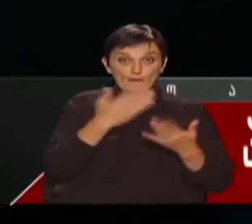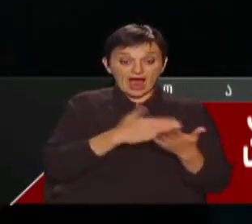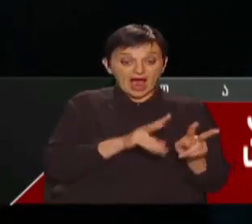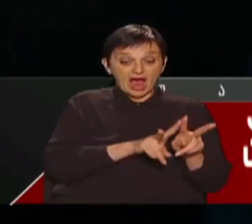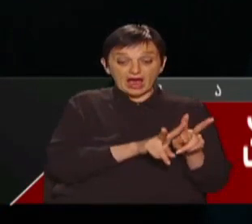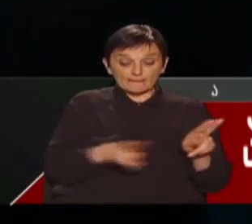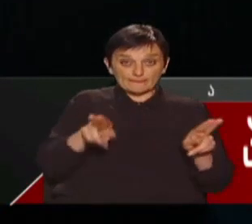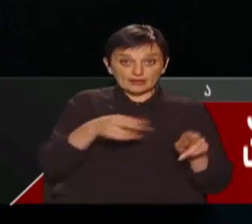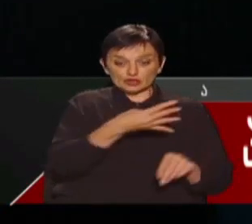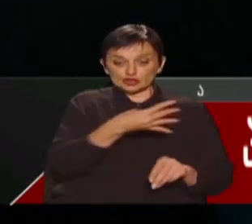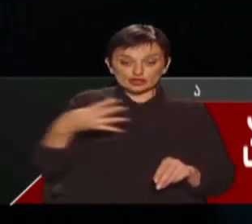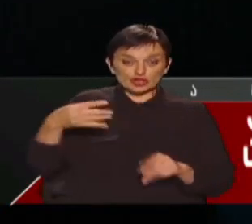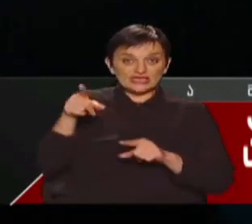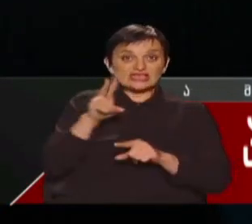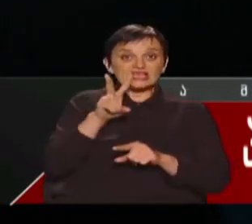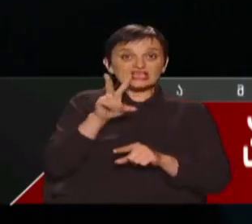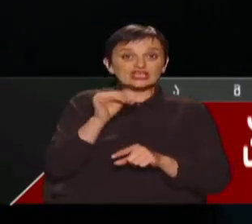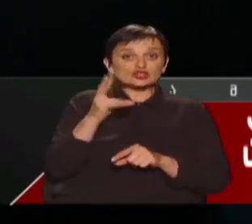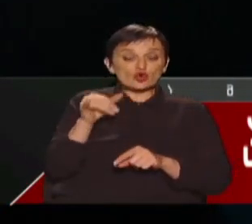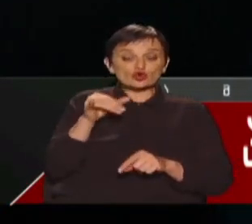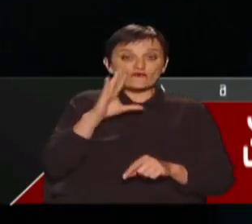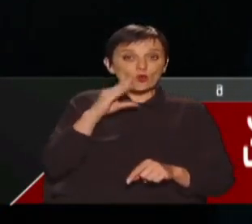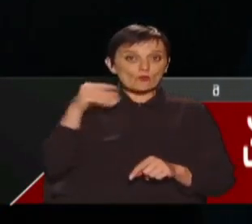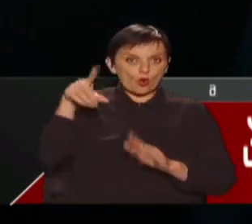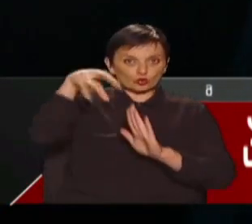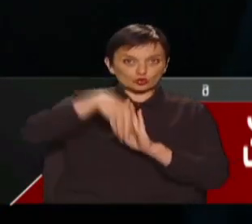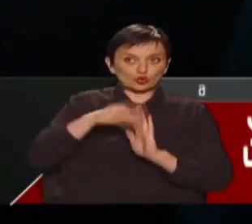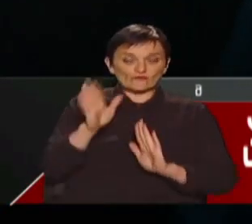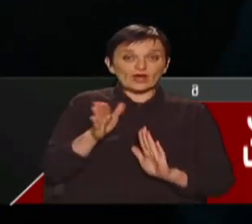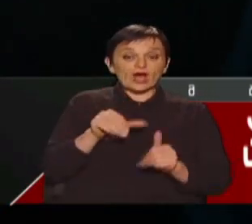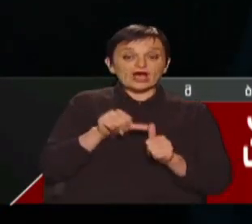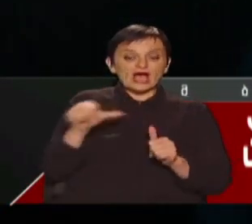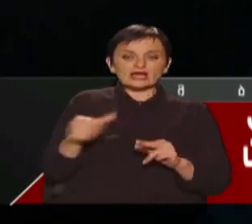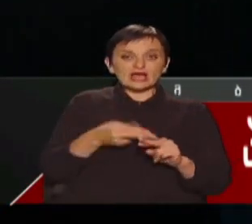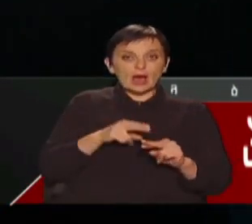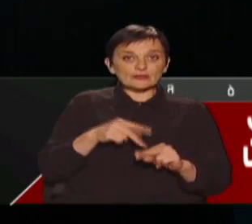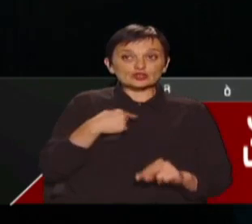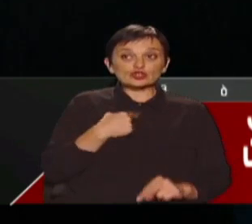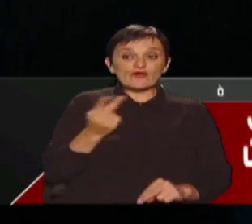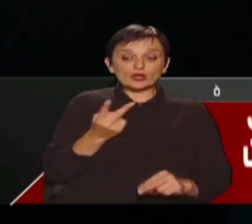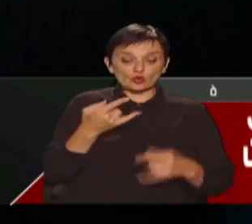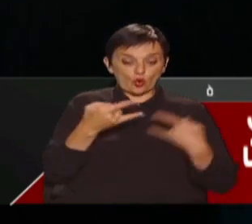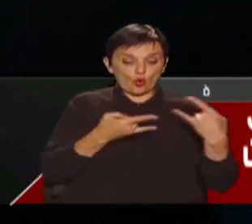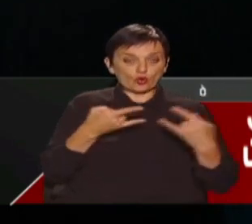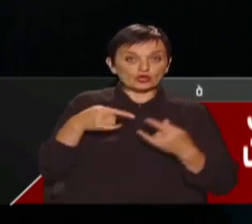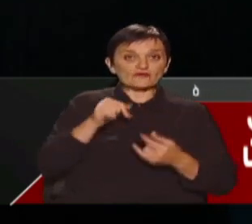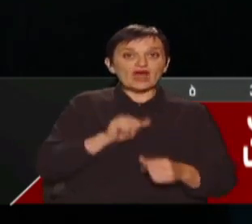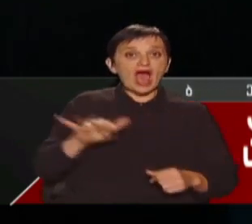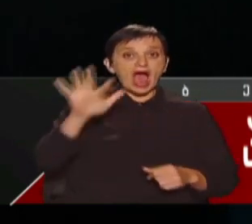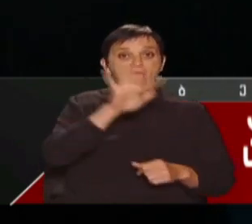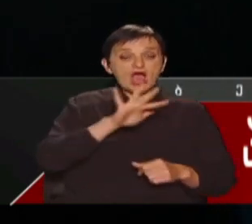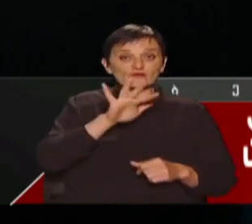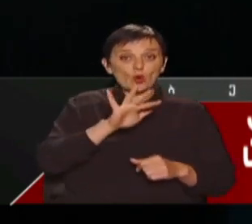ანალოგი შენობა იქნება კიშინიოვშიც, მოლდოვაშიც. გარდა ამისა, ჩვენ ორივე საზოგადოებრივი მაუწყებელი წარმოადგენთ ევროპის